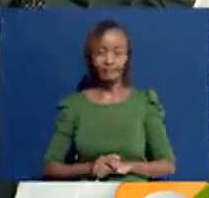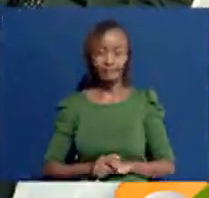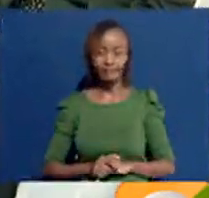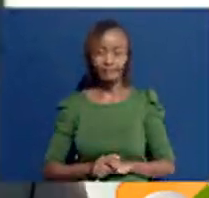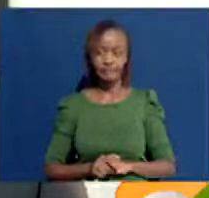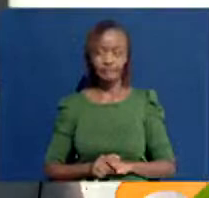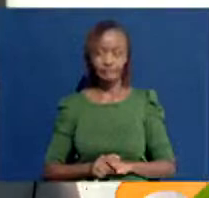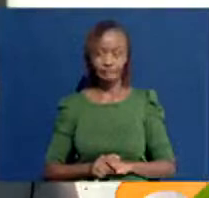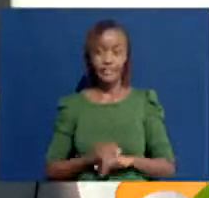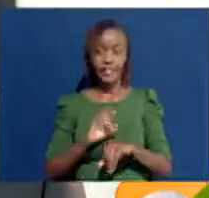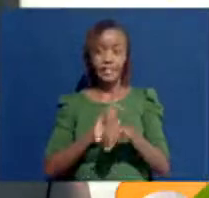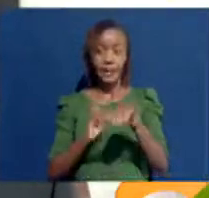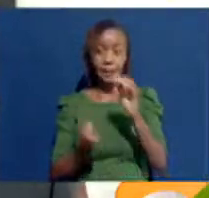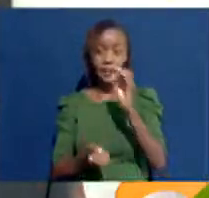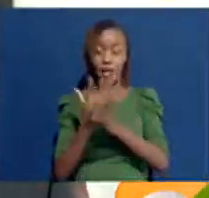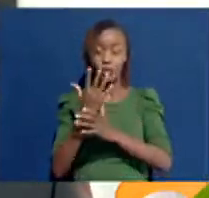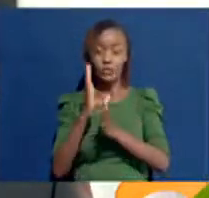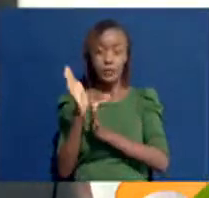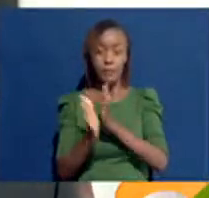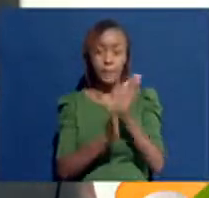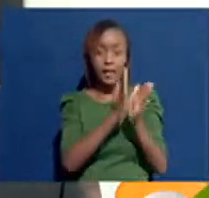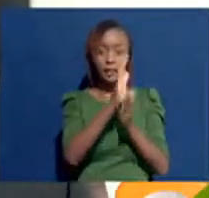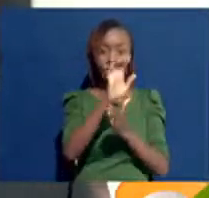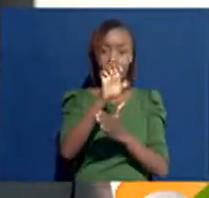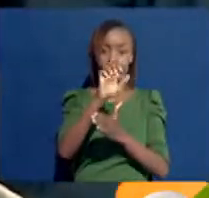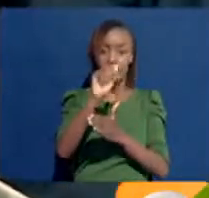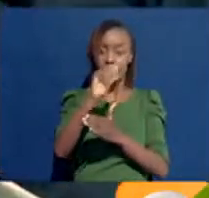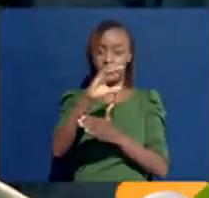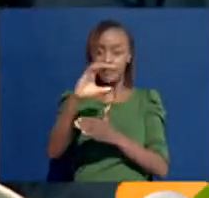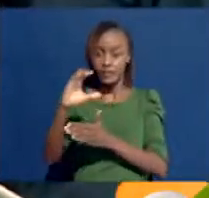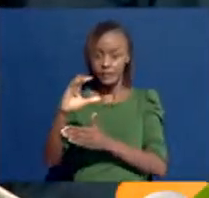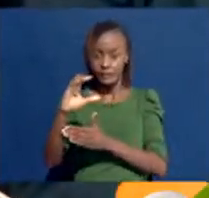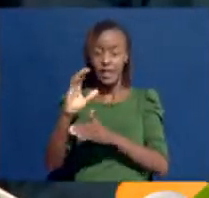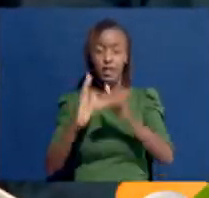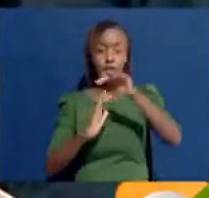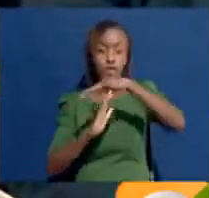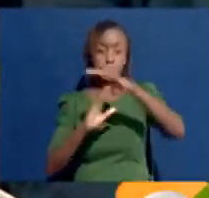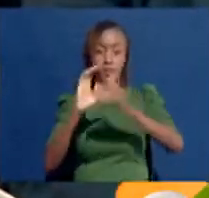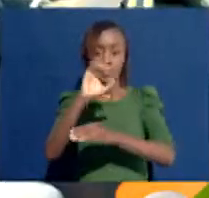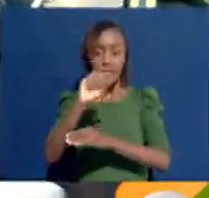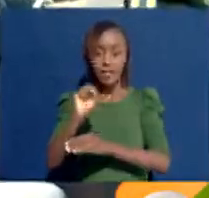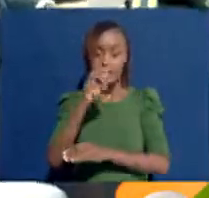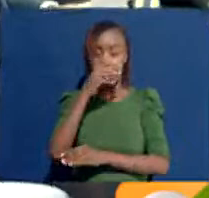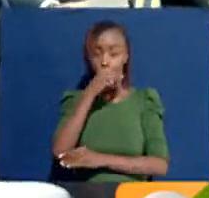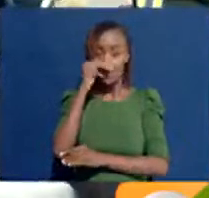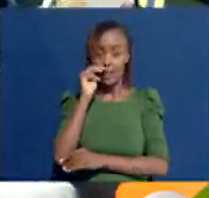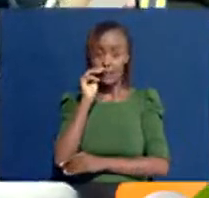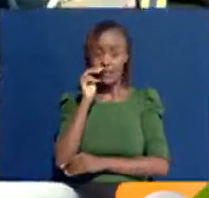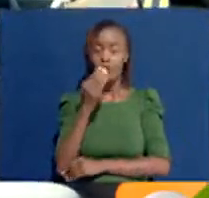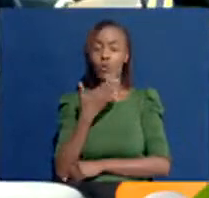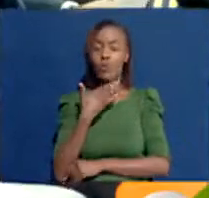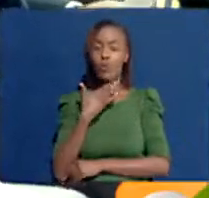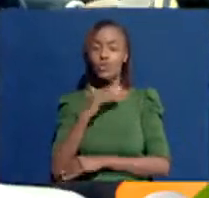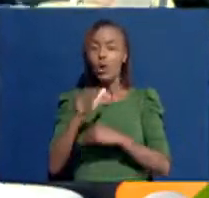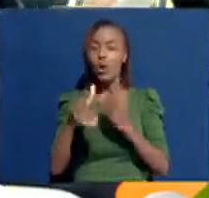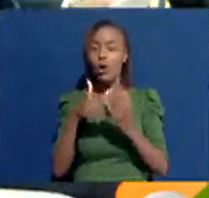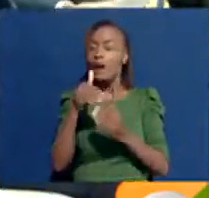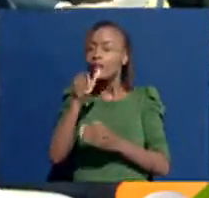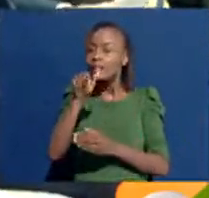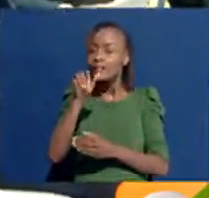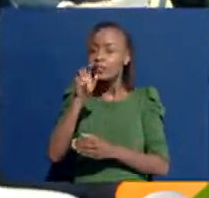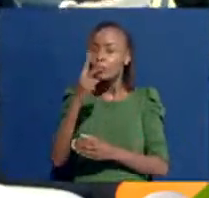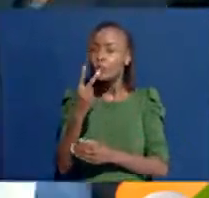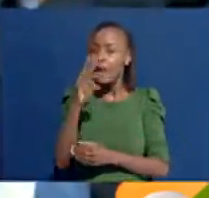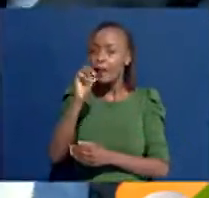Katika uzinduzi wa mipango ya tume ya ufisadi ESCC, mkuu wa mawaziri Musalia Mudavadi aliwataka wabunge wawili Peter